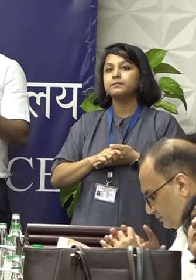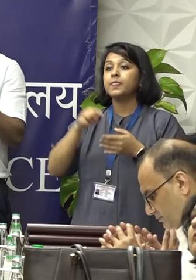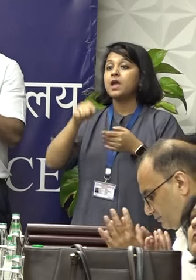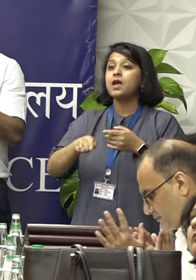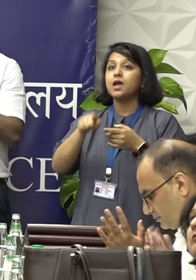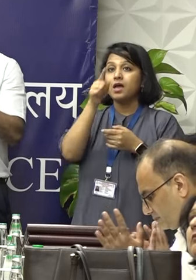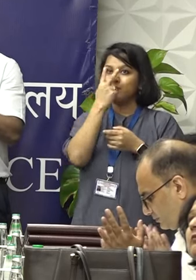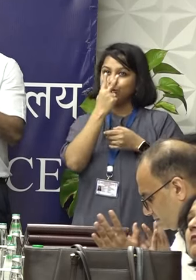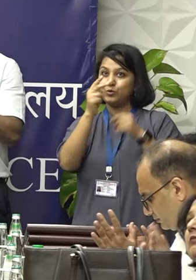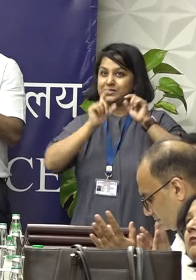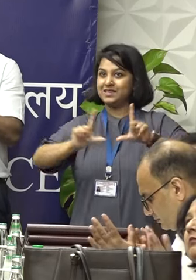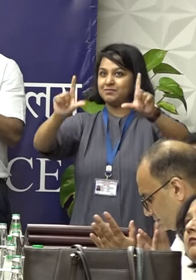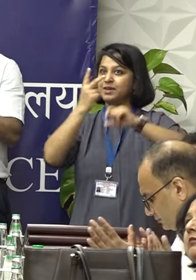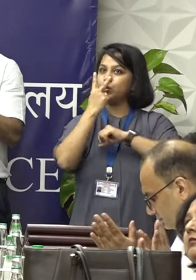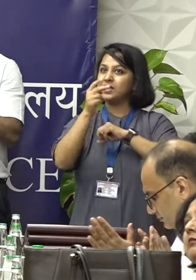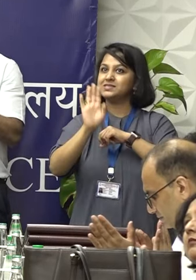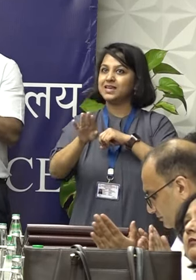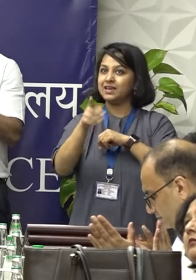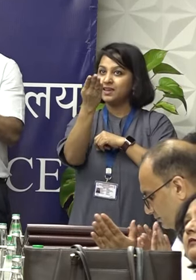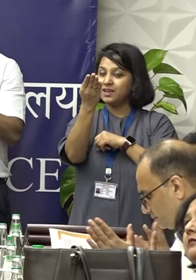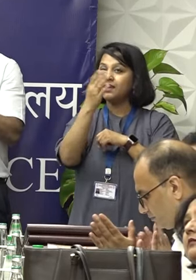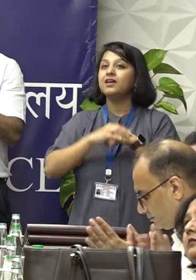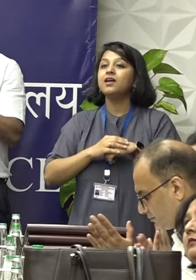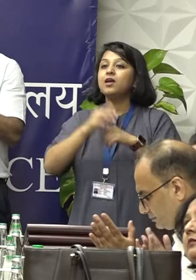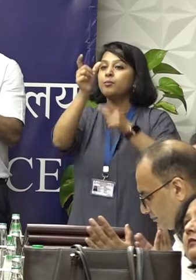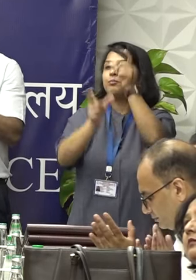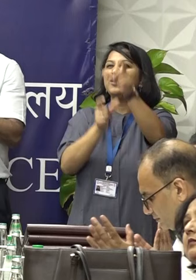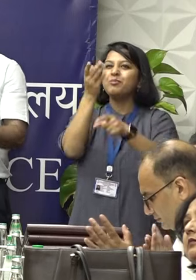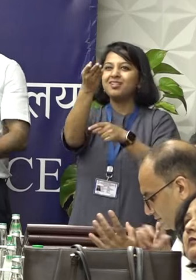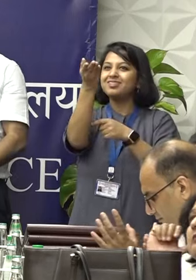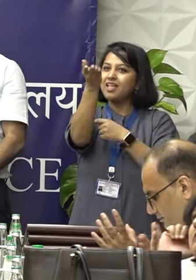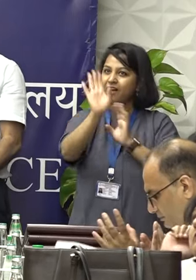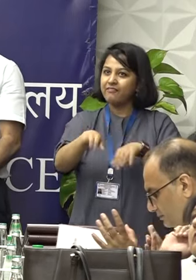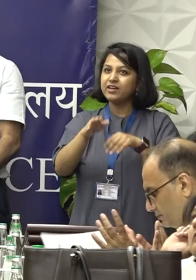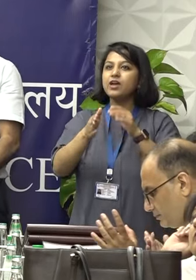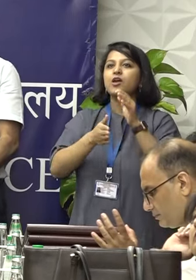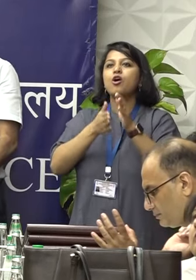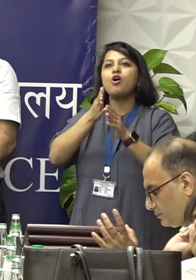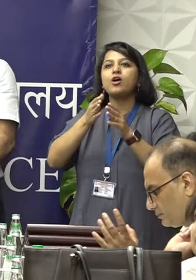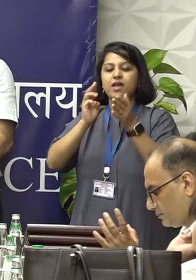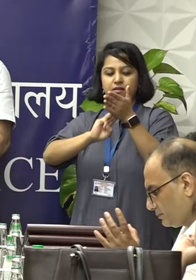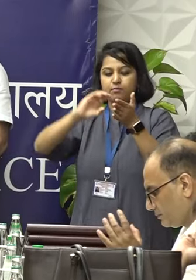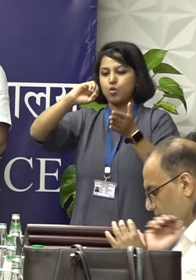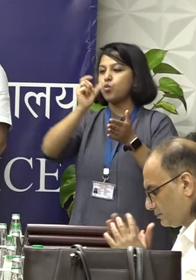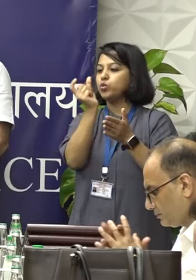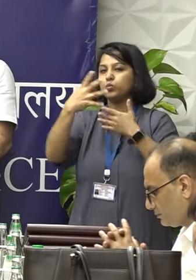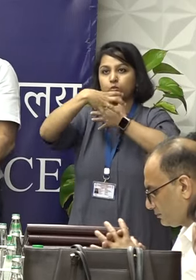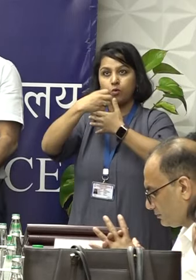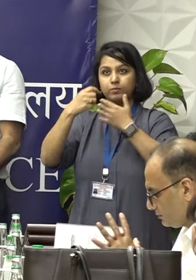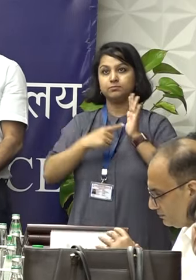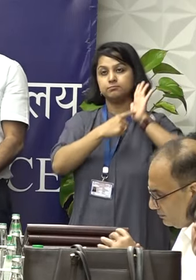आप स्क्रीन पर देख पा रहे हैं सभी रिप्रेजेंटेटिव वहाँ हैं तथा साइंड एमओयू की कॉपीज भी दर्शाई जा रही